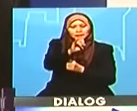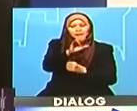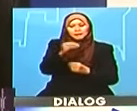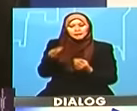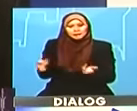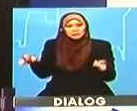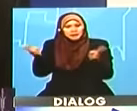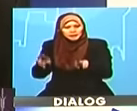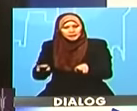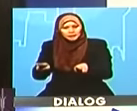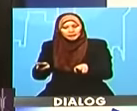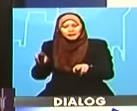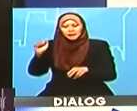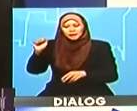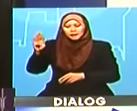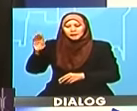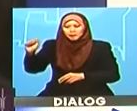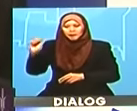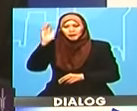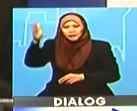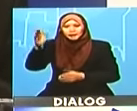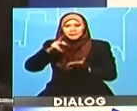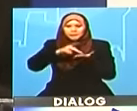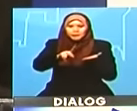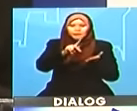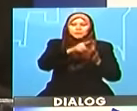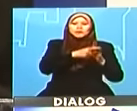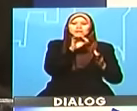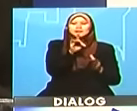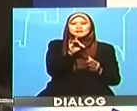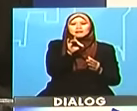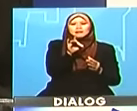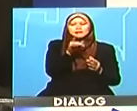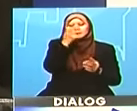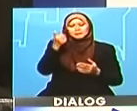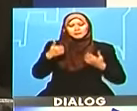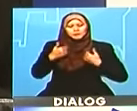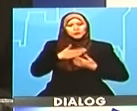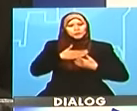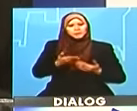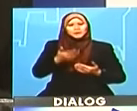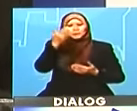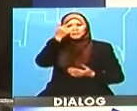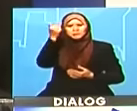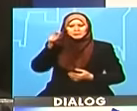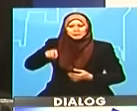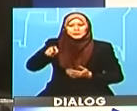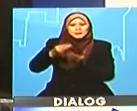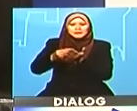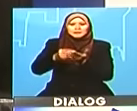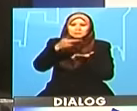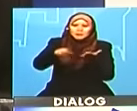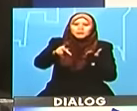perjanjian ABA akan bayar pada bulan Ogos, sebab kita ada komitmen untuk, yeah, bayar hutang pada bulan September.